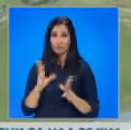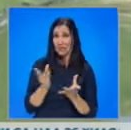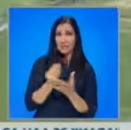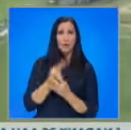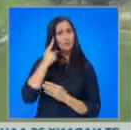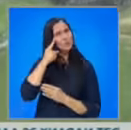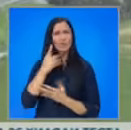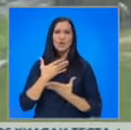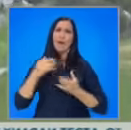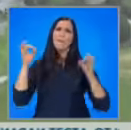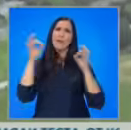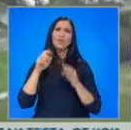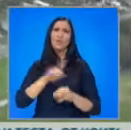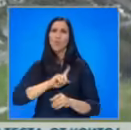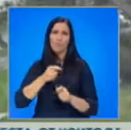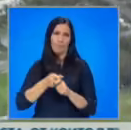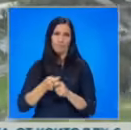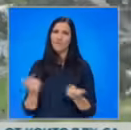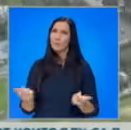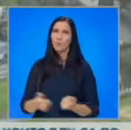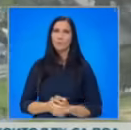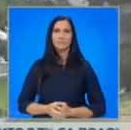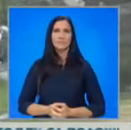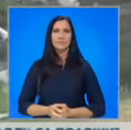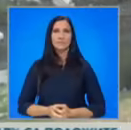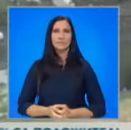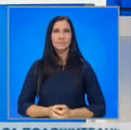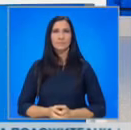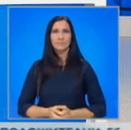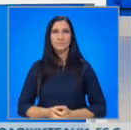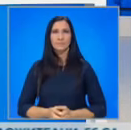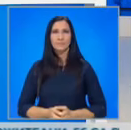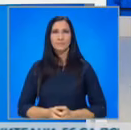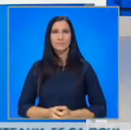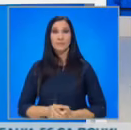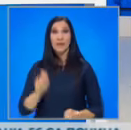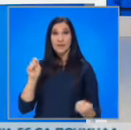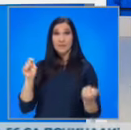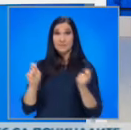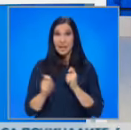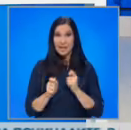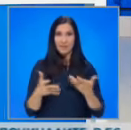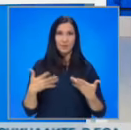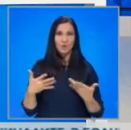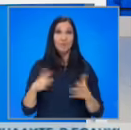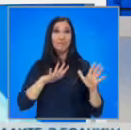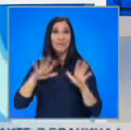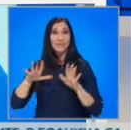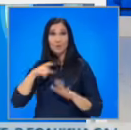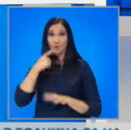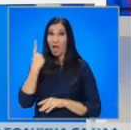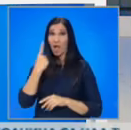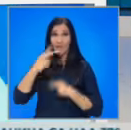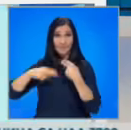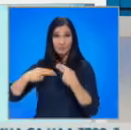заедно, значи няма нищо непоправимо. Сменяме настроението. Десетки години